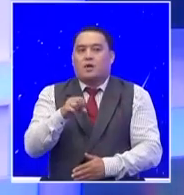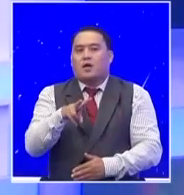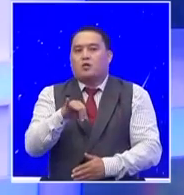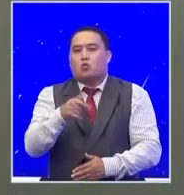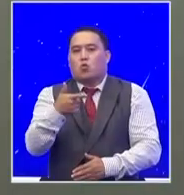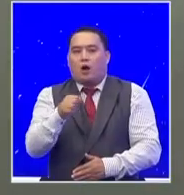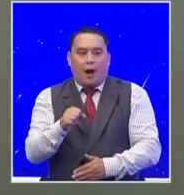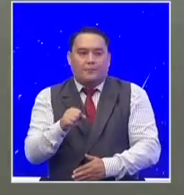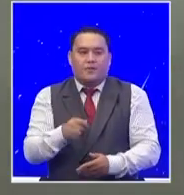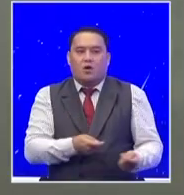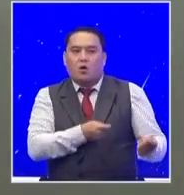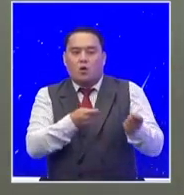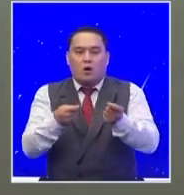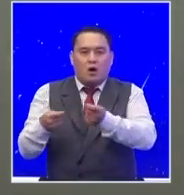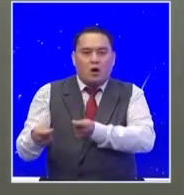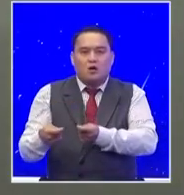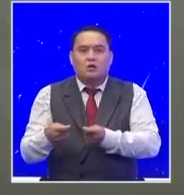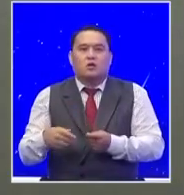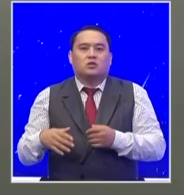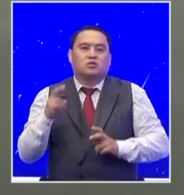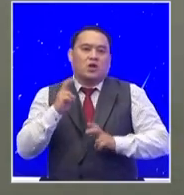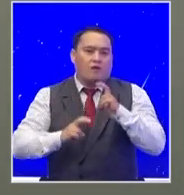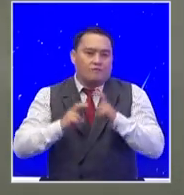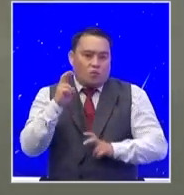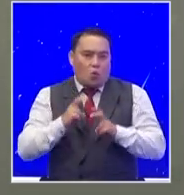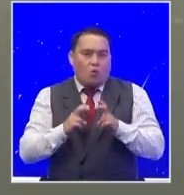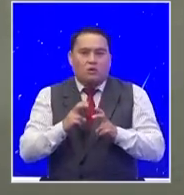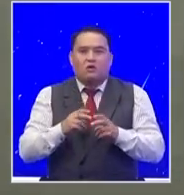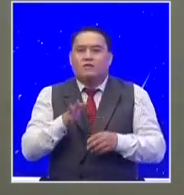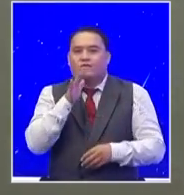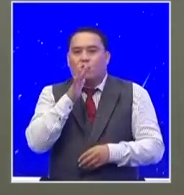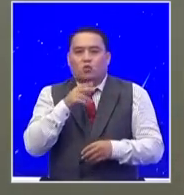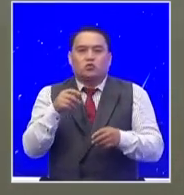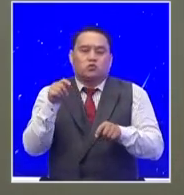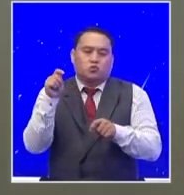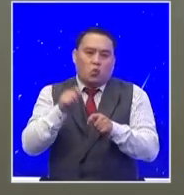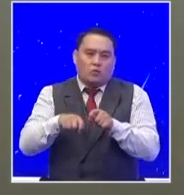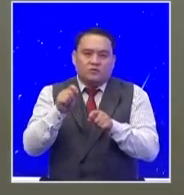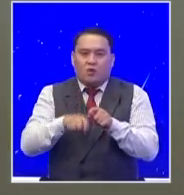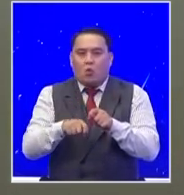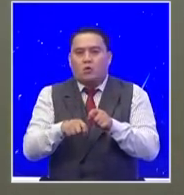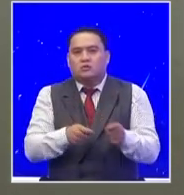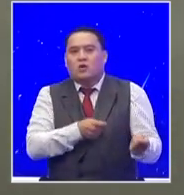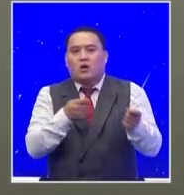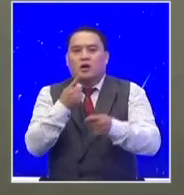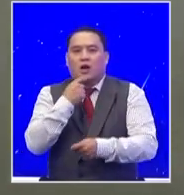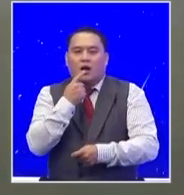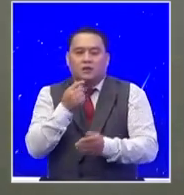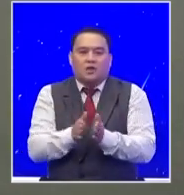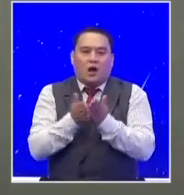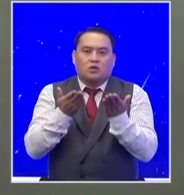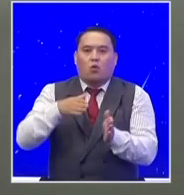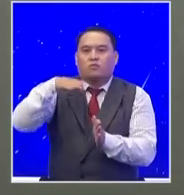время она доставлена на Урал-Атырауский осетровый завод. Пол и возраст рыбины уточняются. Эти осетровые занесены в Красную книгу